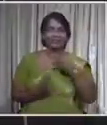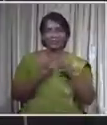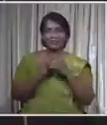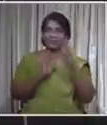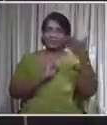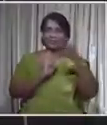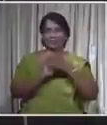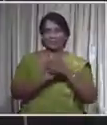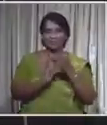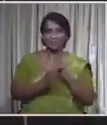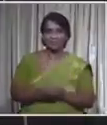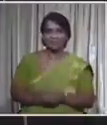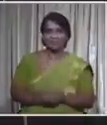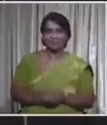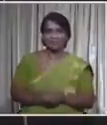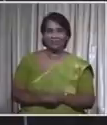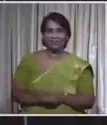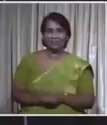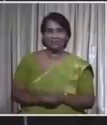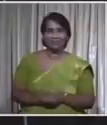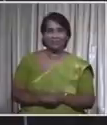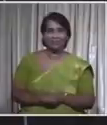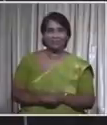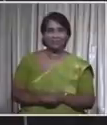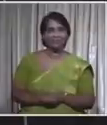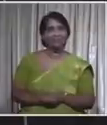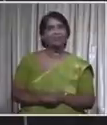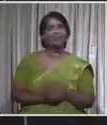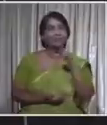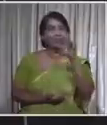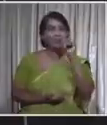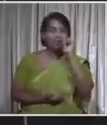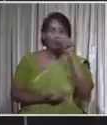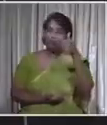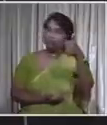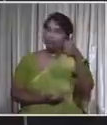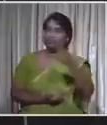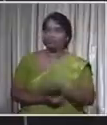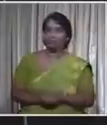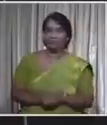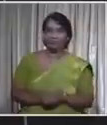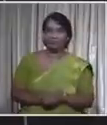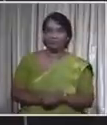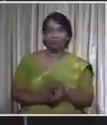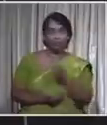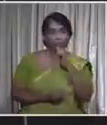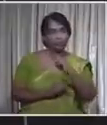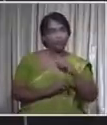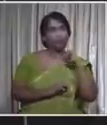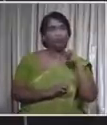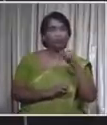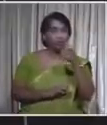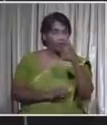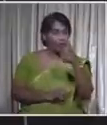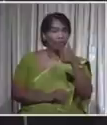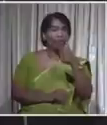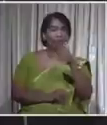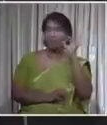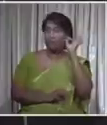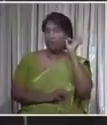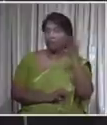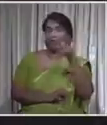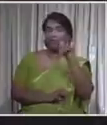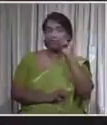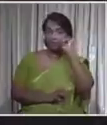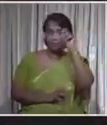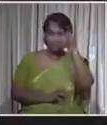පුළුවන් මම කියන්නේ ඔගලන් තාත්තා හොඳ මිනිස්සෙක් පොළොවේ පය ගහලා හිටපු හොඳ රත්තරන් මිනිස්සෙක්